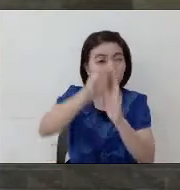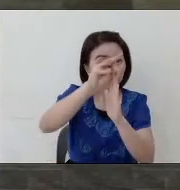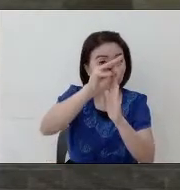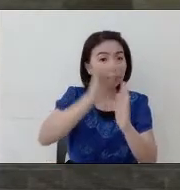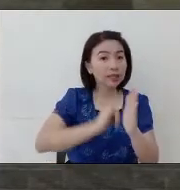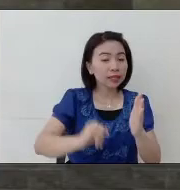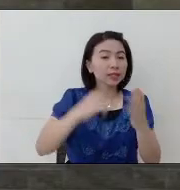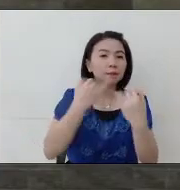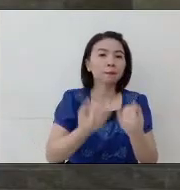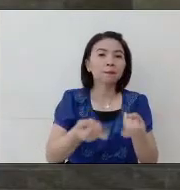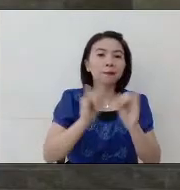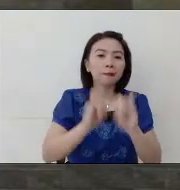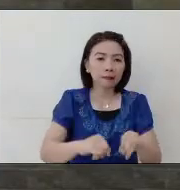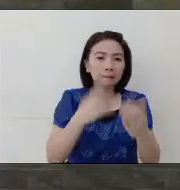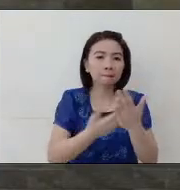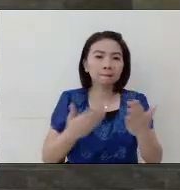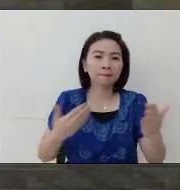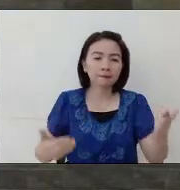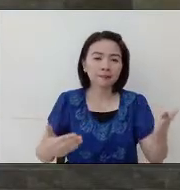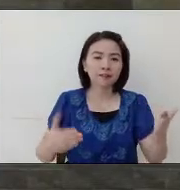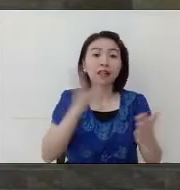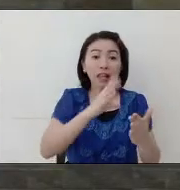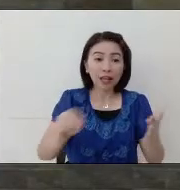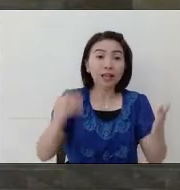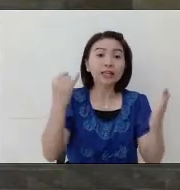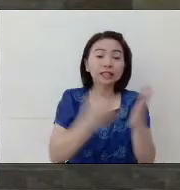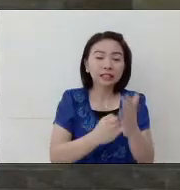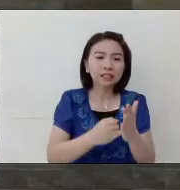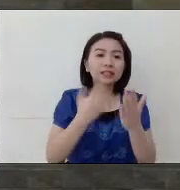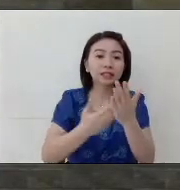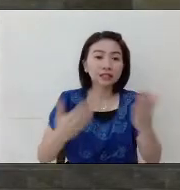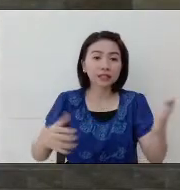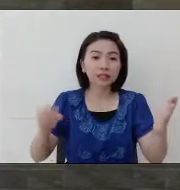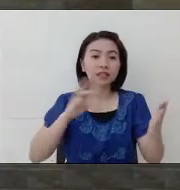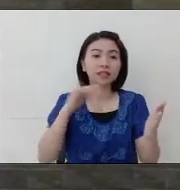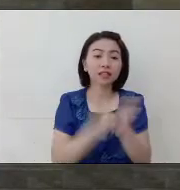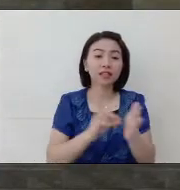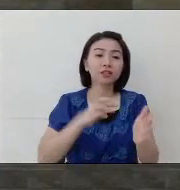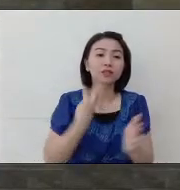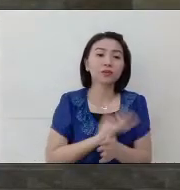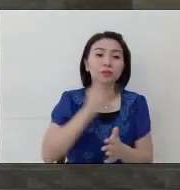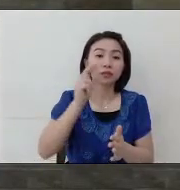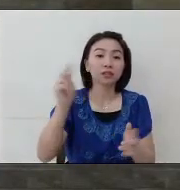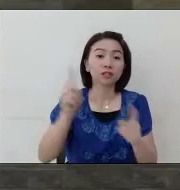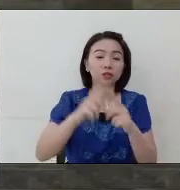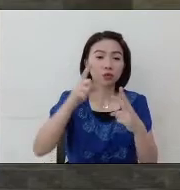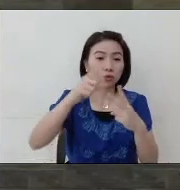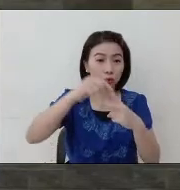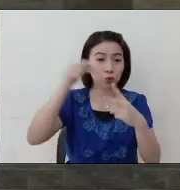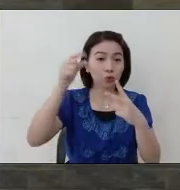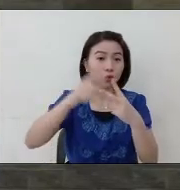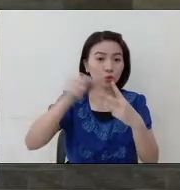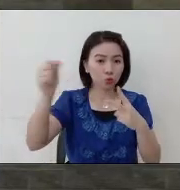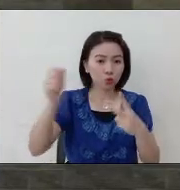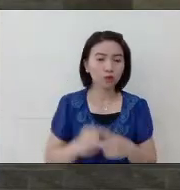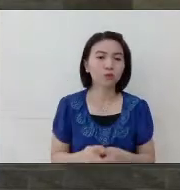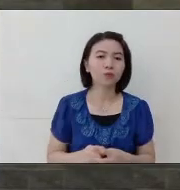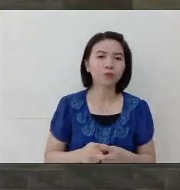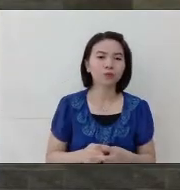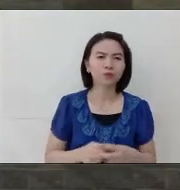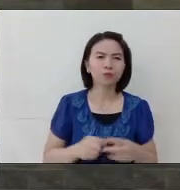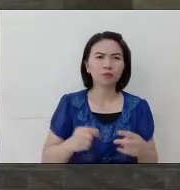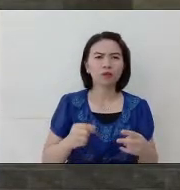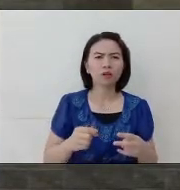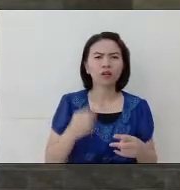You have to make a choice. You see, pipiliin mo, ikaw ang magsasabi kung ako ay dapat